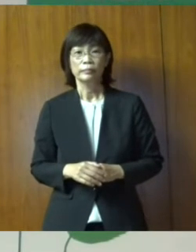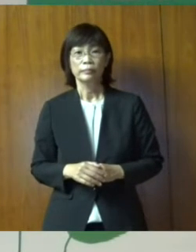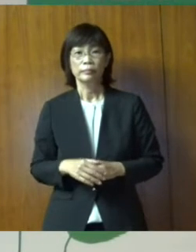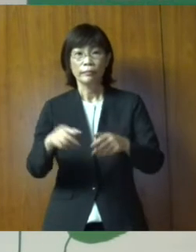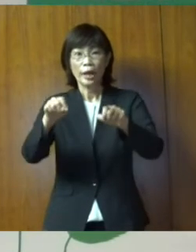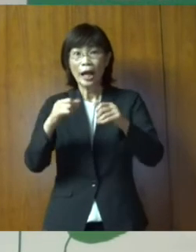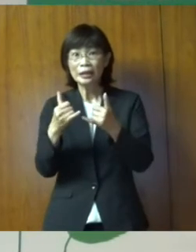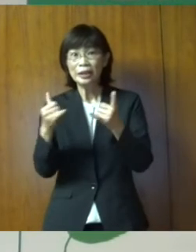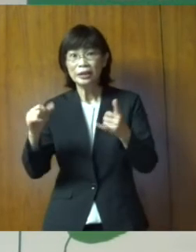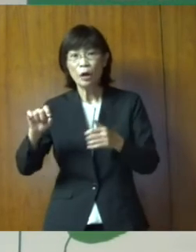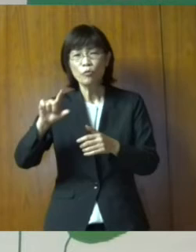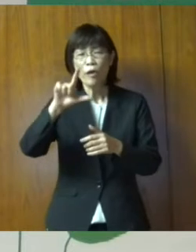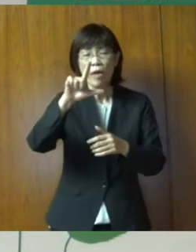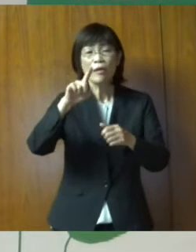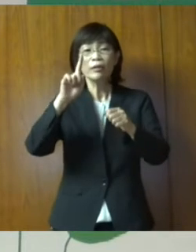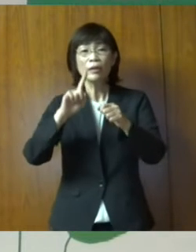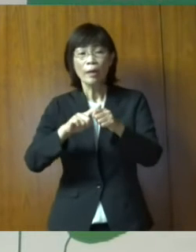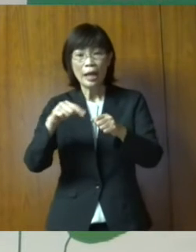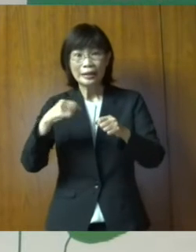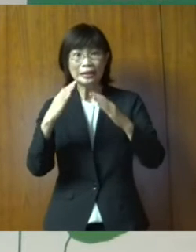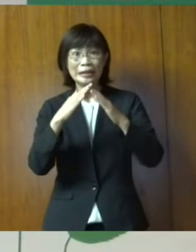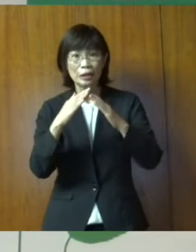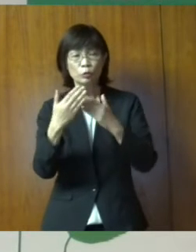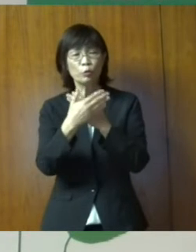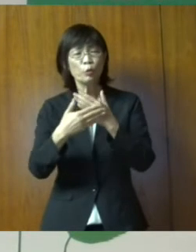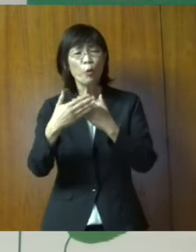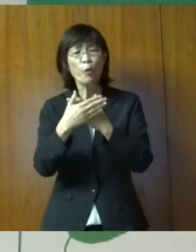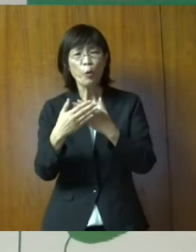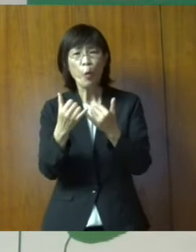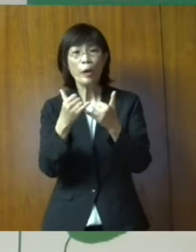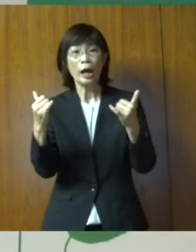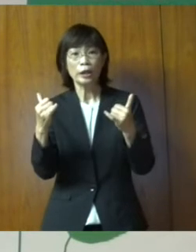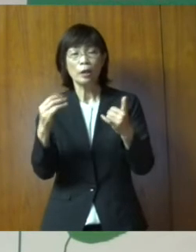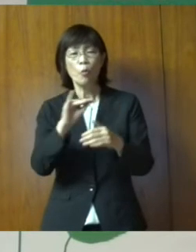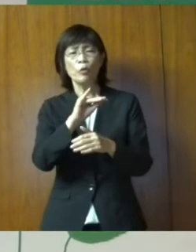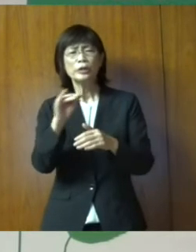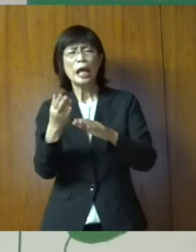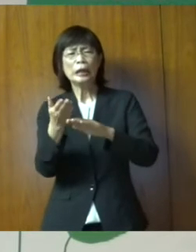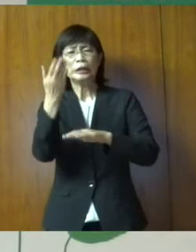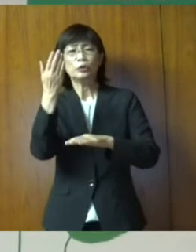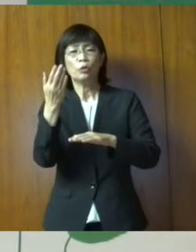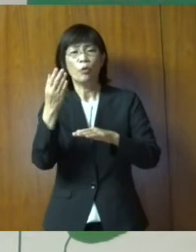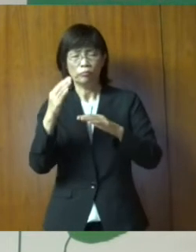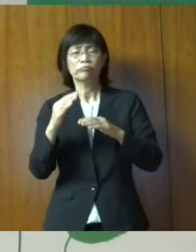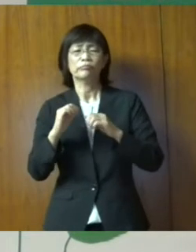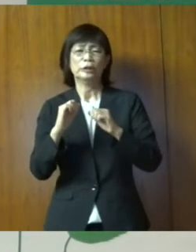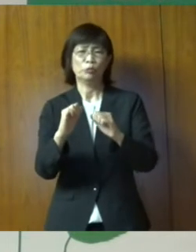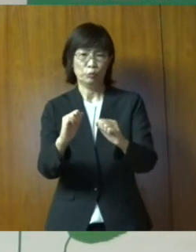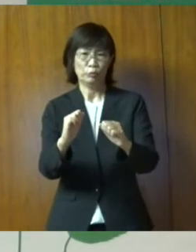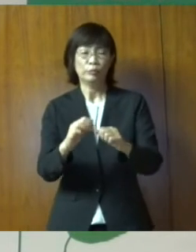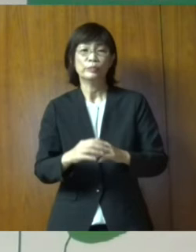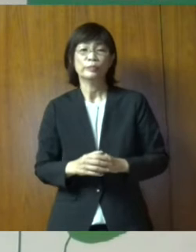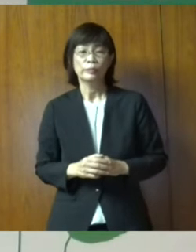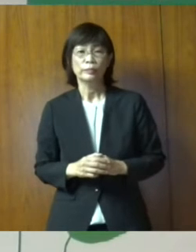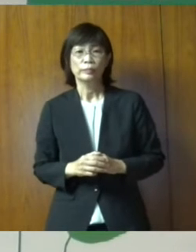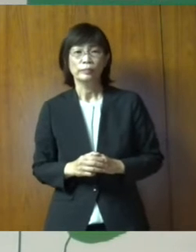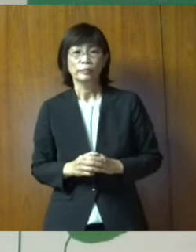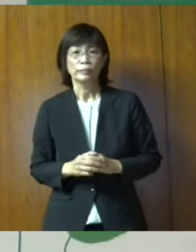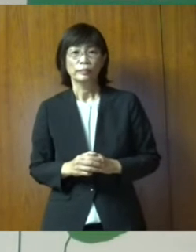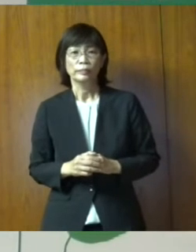新規患者の急増に伴い、自宅で療養中の方が1000名を超える日が続いています。